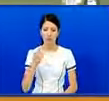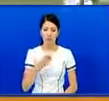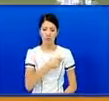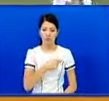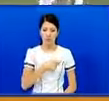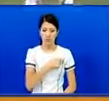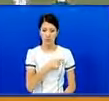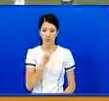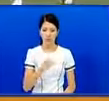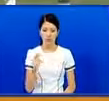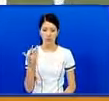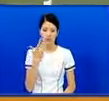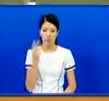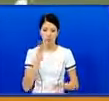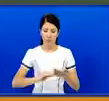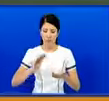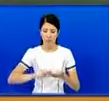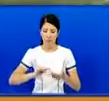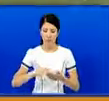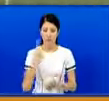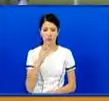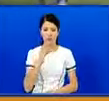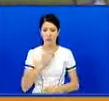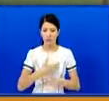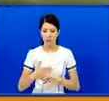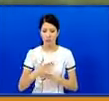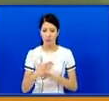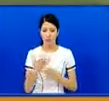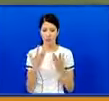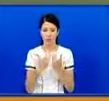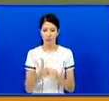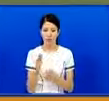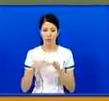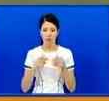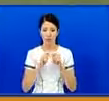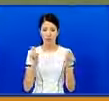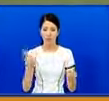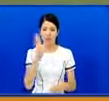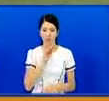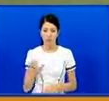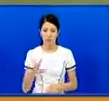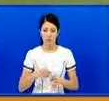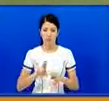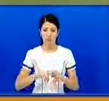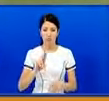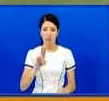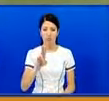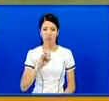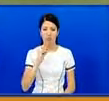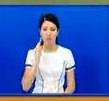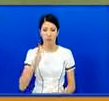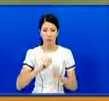қақпаны нысанаға алғанымен бірінші таймда есеп ашудың реті келмеді. Атырау сапында жекедара қақпаға бет алған Айбар Нұрбаевтың шабуылы